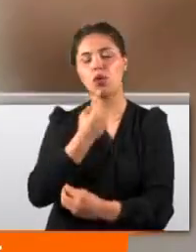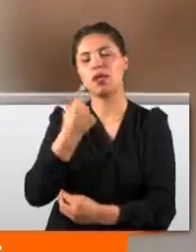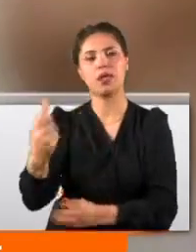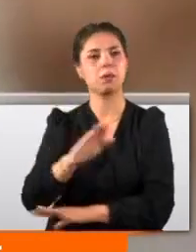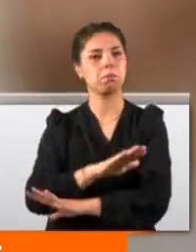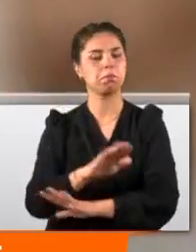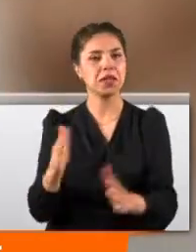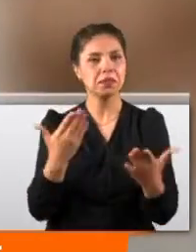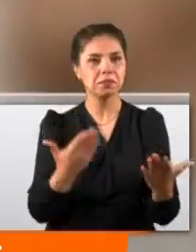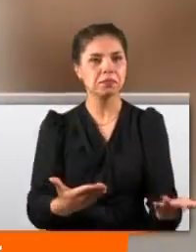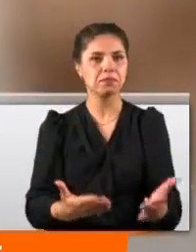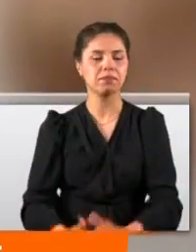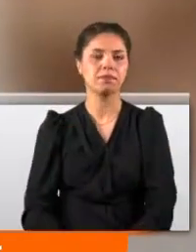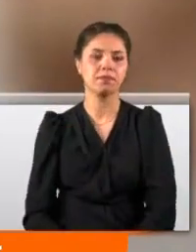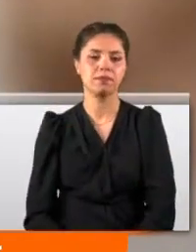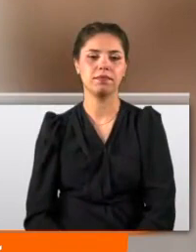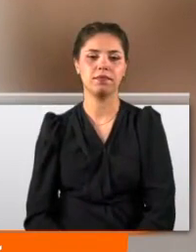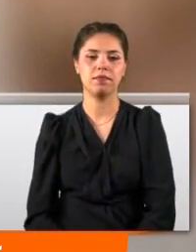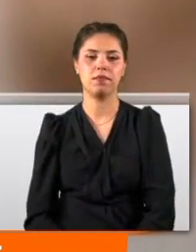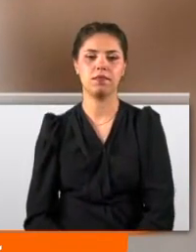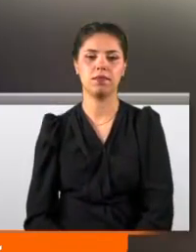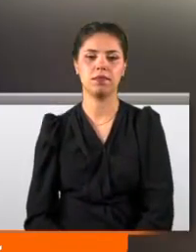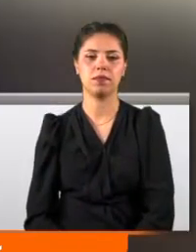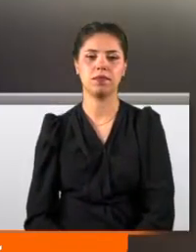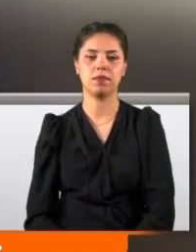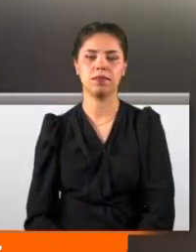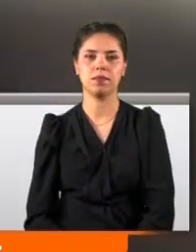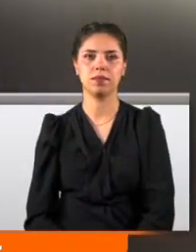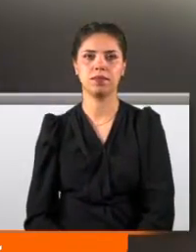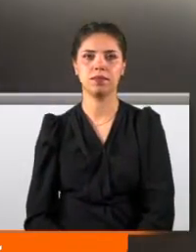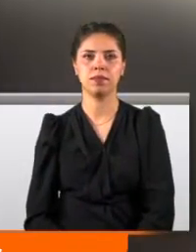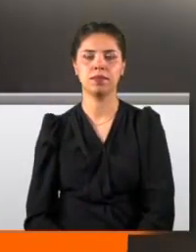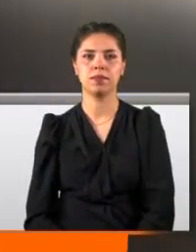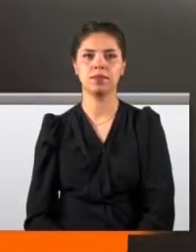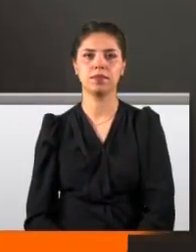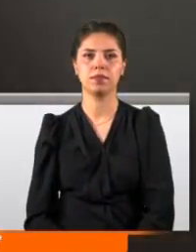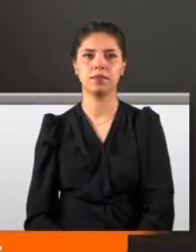iletti. Çok teşekkür ediyorum. Sağ olun, sağ olun efendim. Her zaman